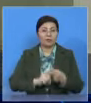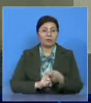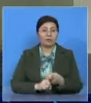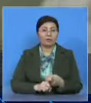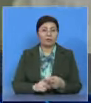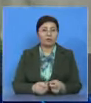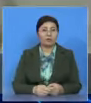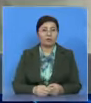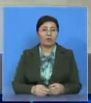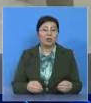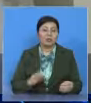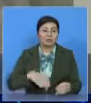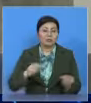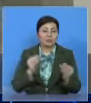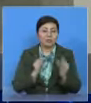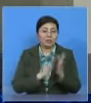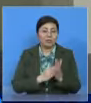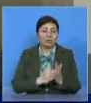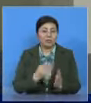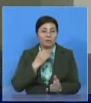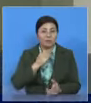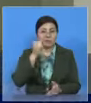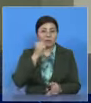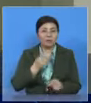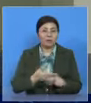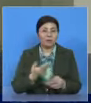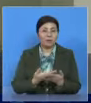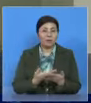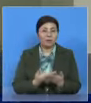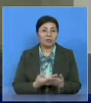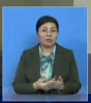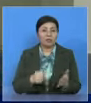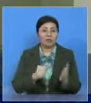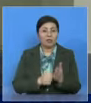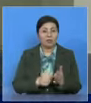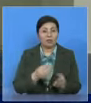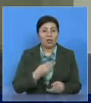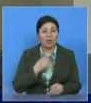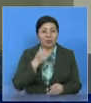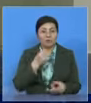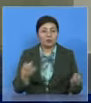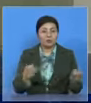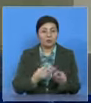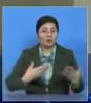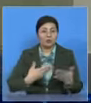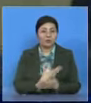Все-таки через 9 месяцев, если инактивирована вакцина, тогда через 6 месяцев нужно